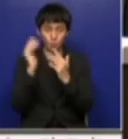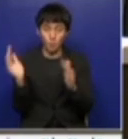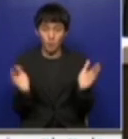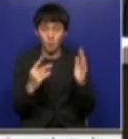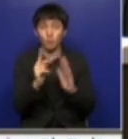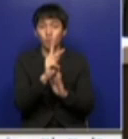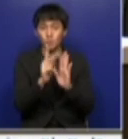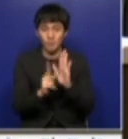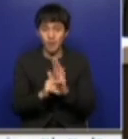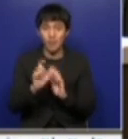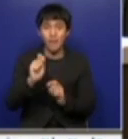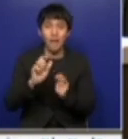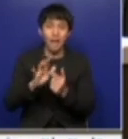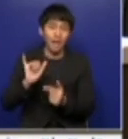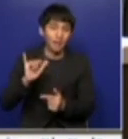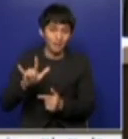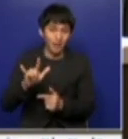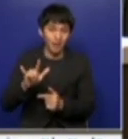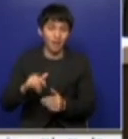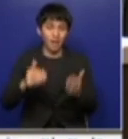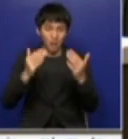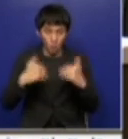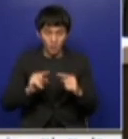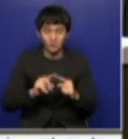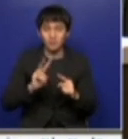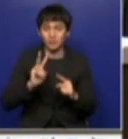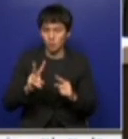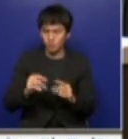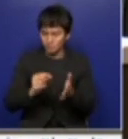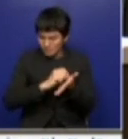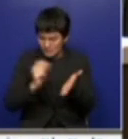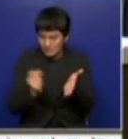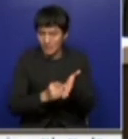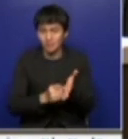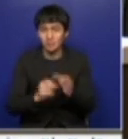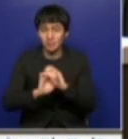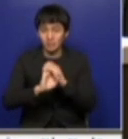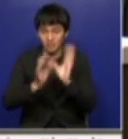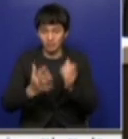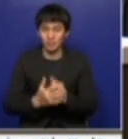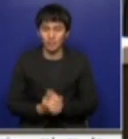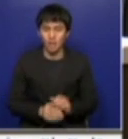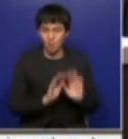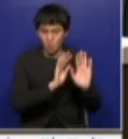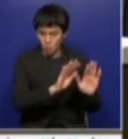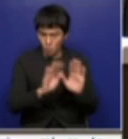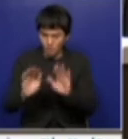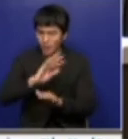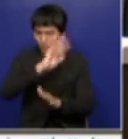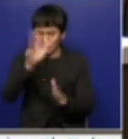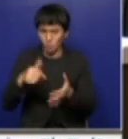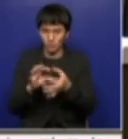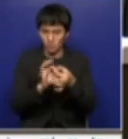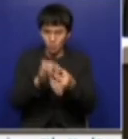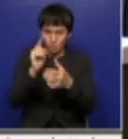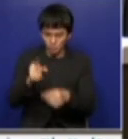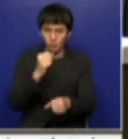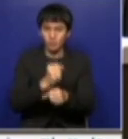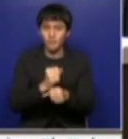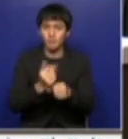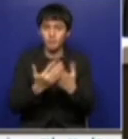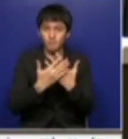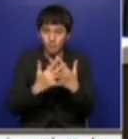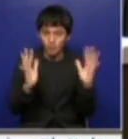2วรรคสองไม่นานครับเขียนไม่ชัดเจนต้องไปยกเลิกตามนั้นฝากฝ่ายที่เกี่ยวข้องต้องทำครับเราอยู่ 2ครับ